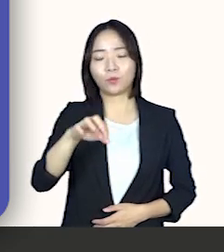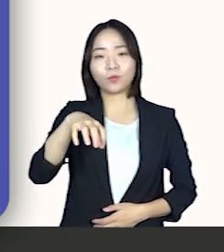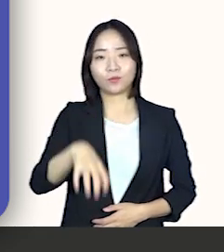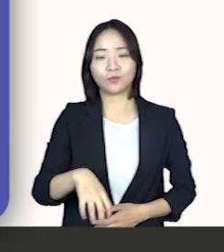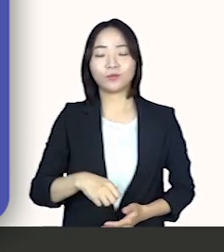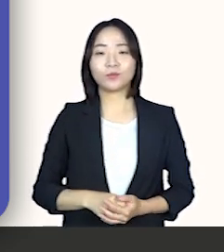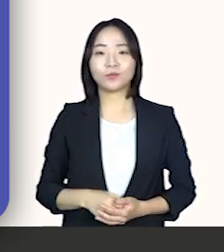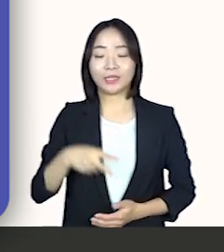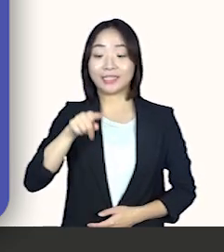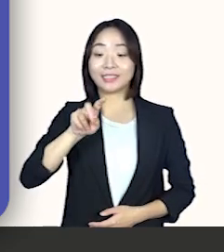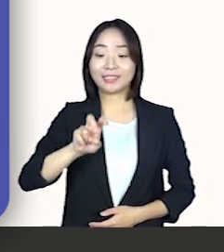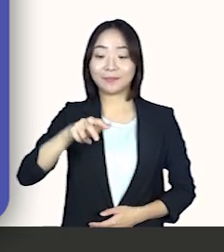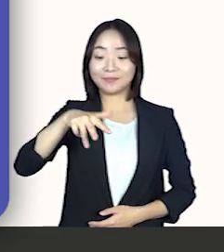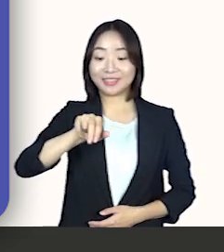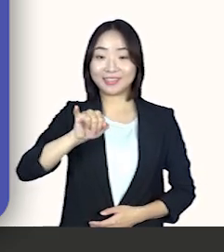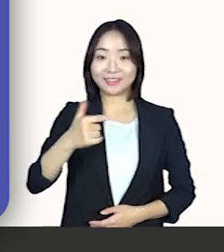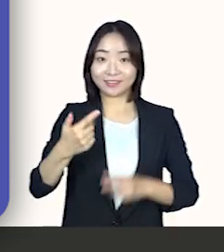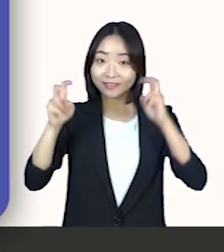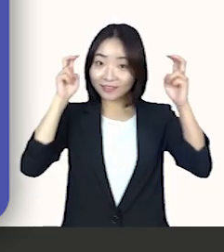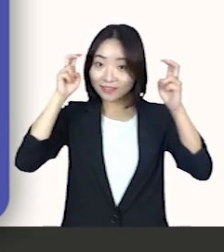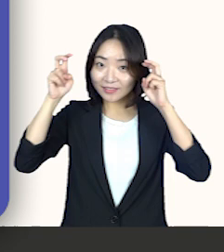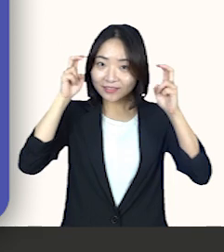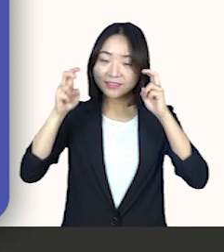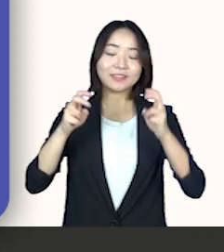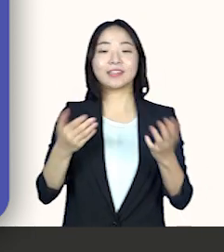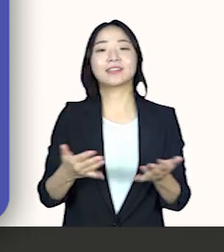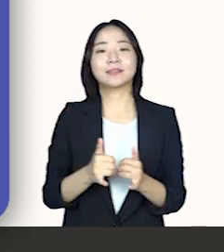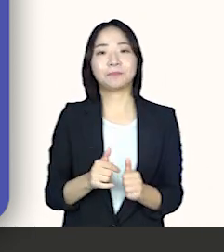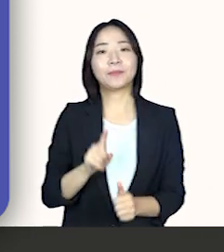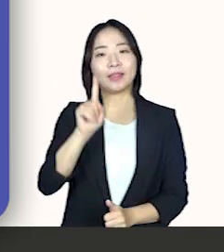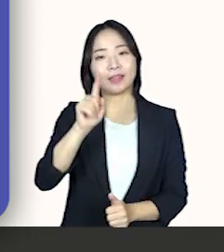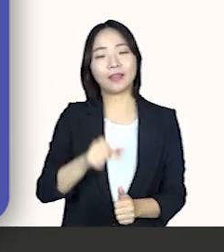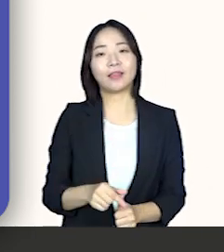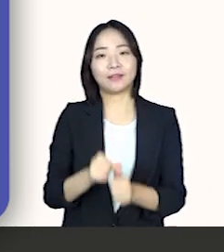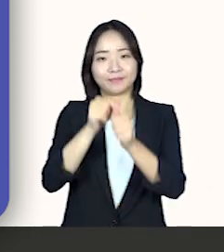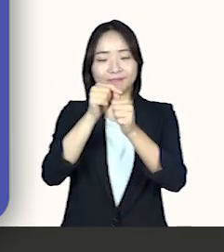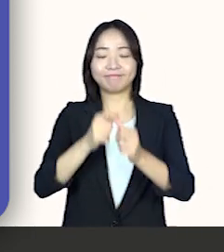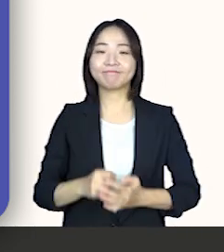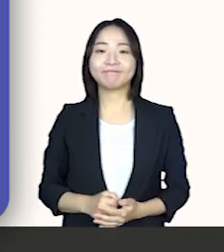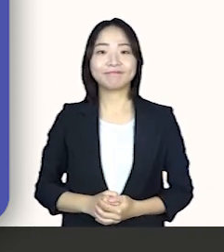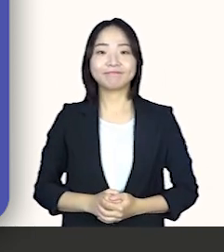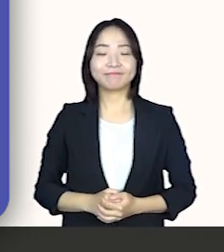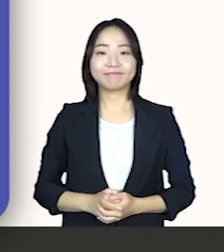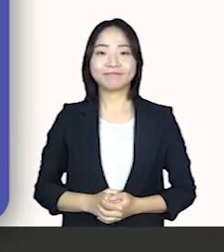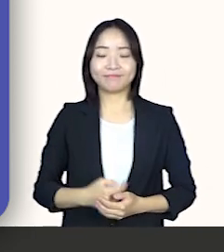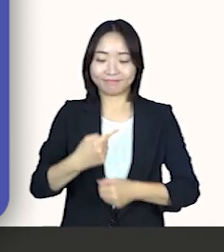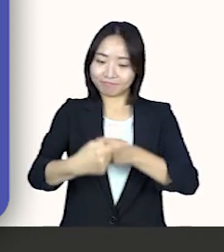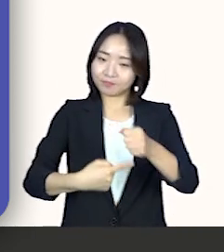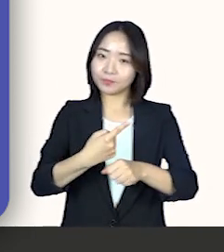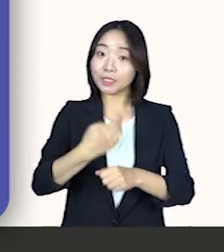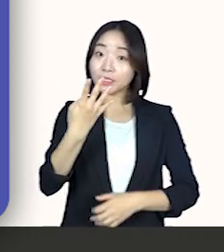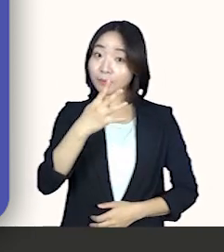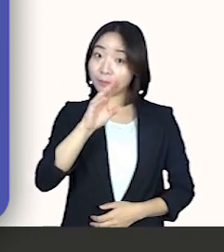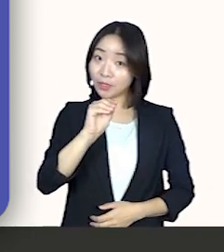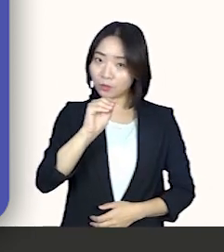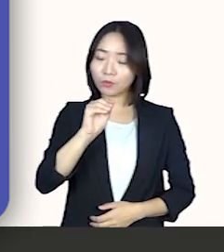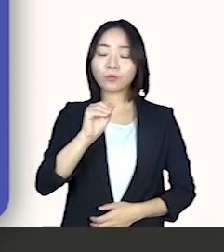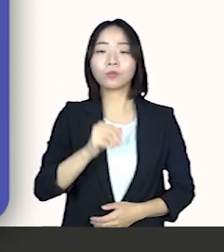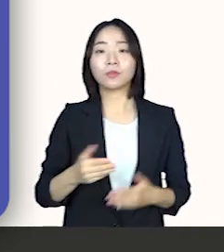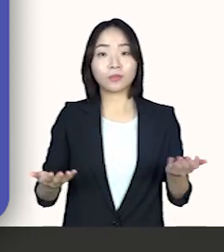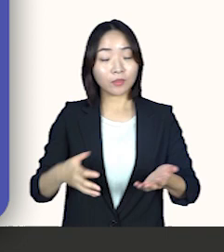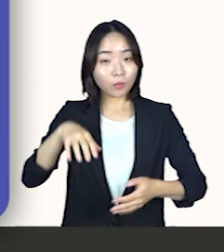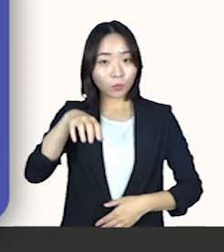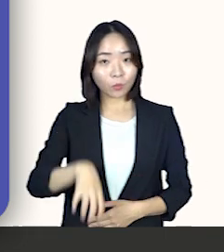차암동입니다. 삼진전공 주식회사에서 생산직 1명을 모집합니다. 임금은 연봉